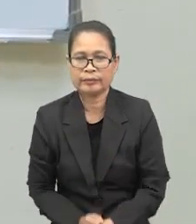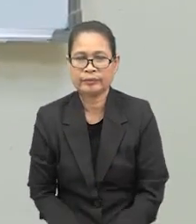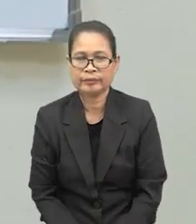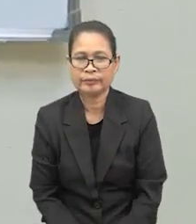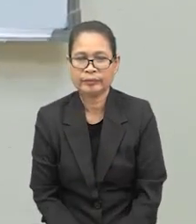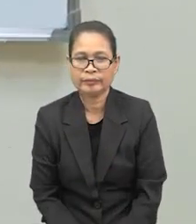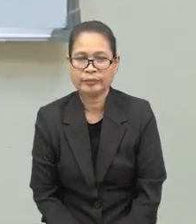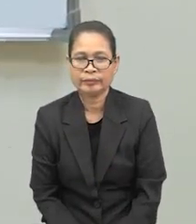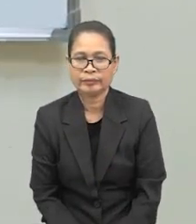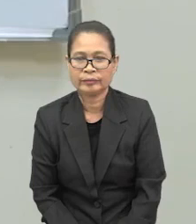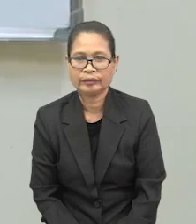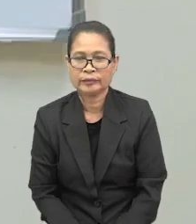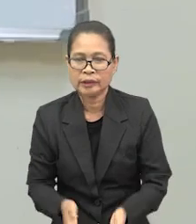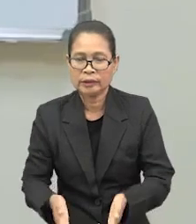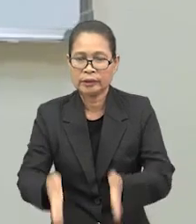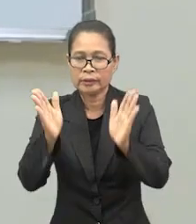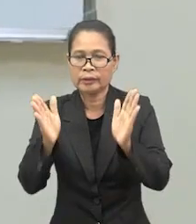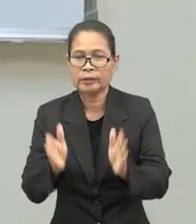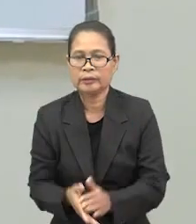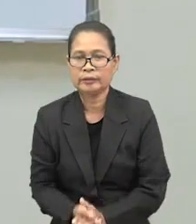nào nè